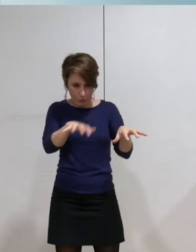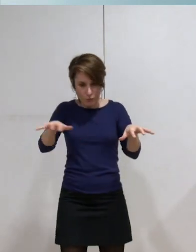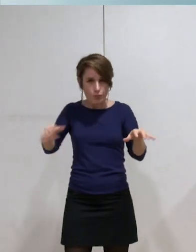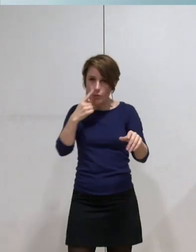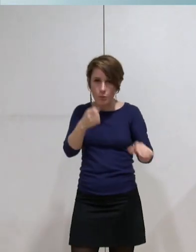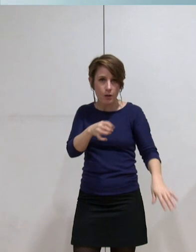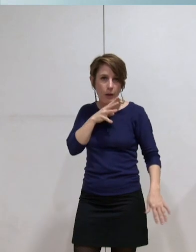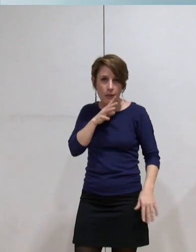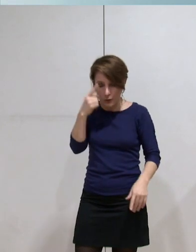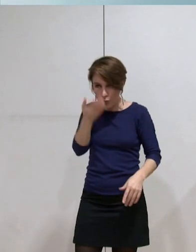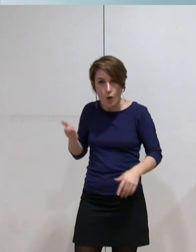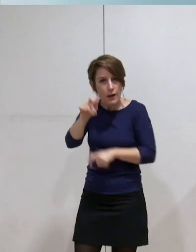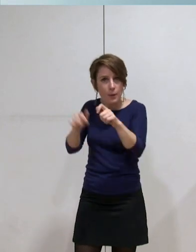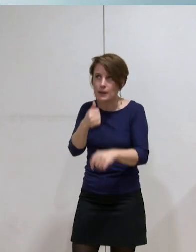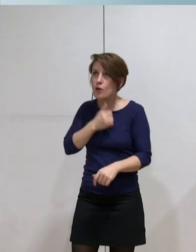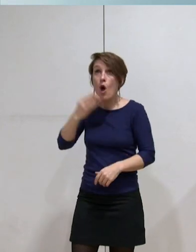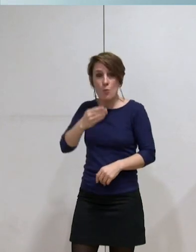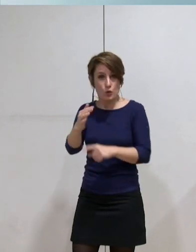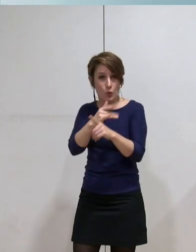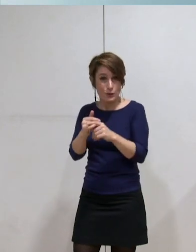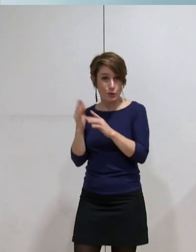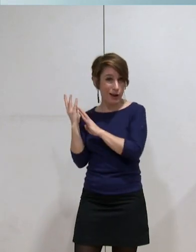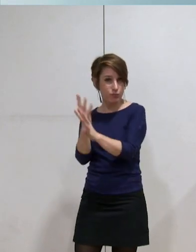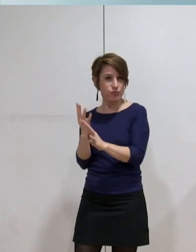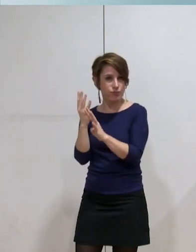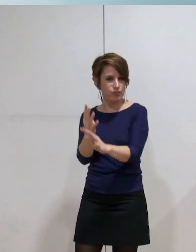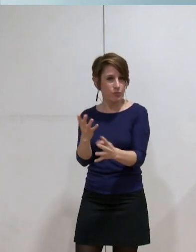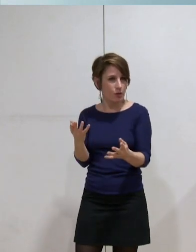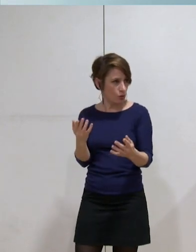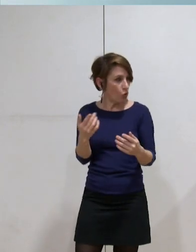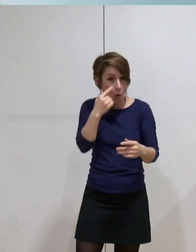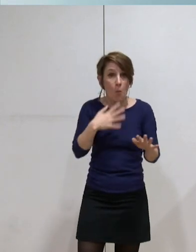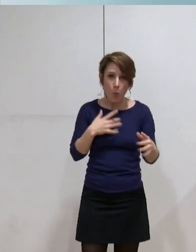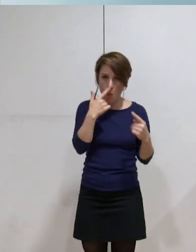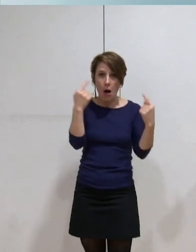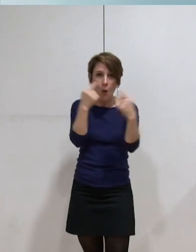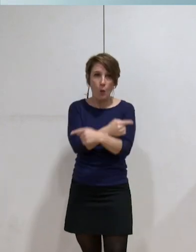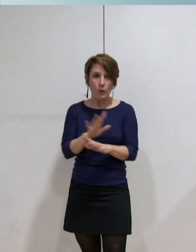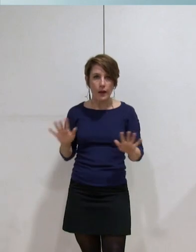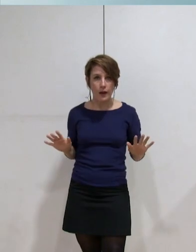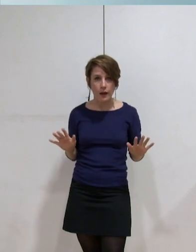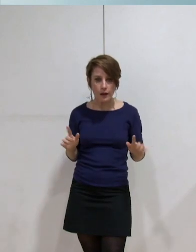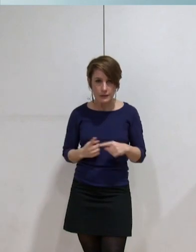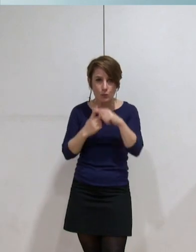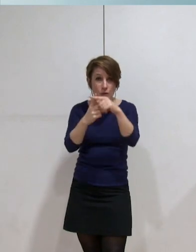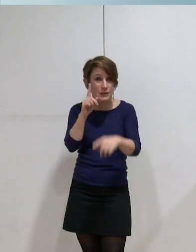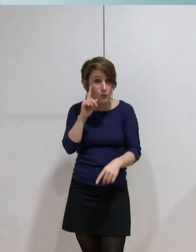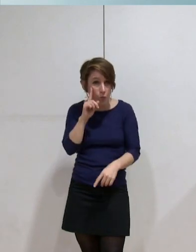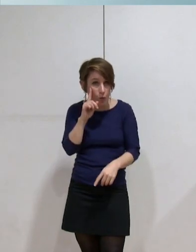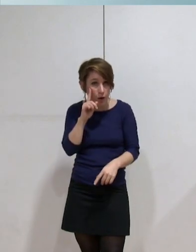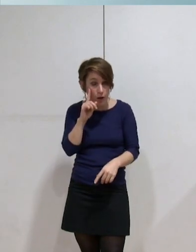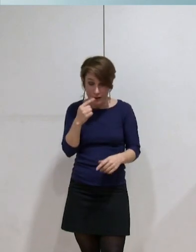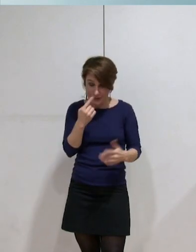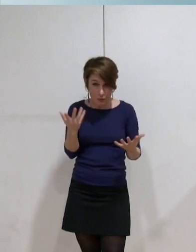besoin au niveau social donc je pense au contraire que l'on vient conforter en amenant à peu près euh